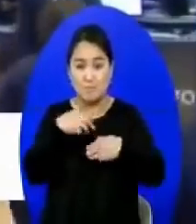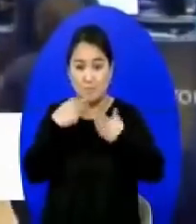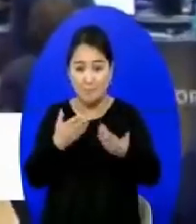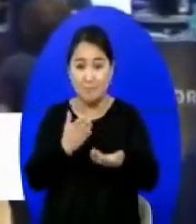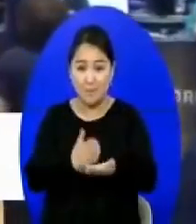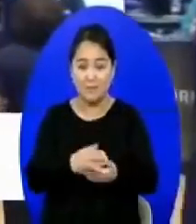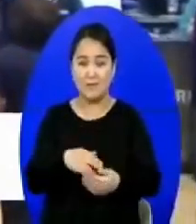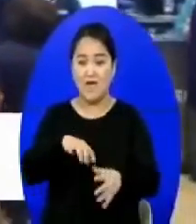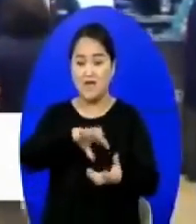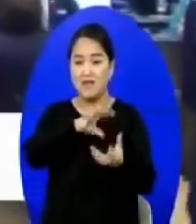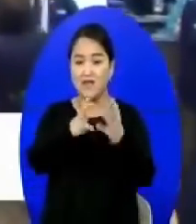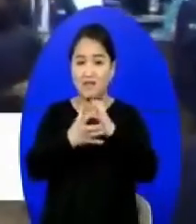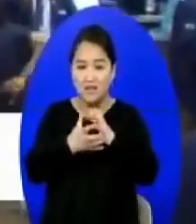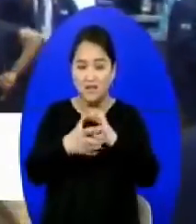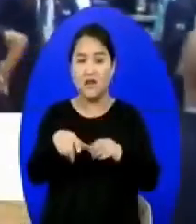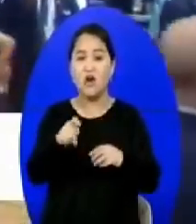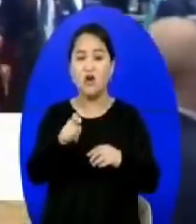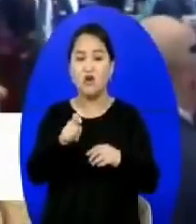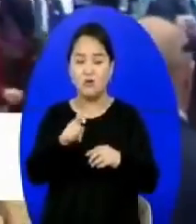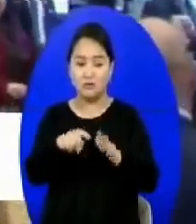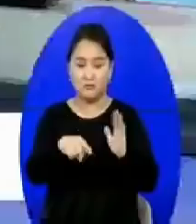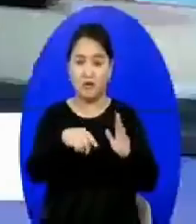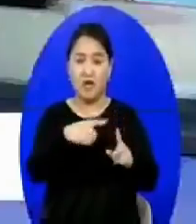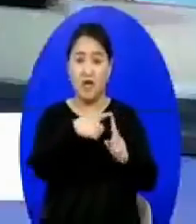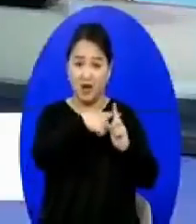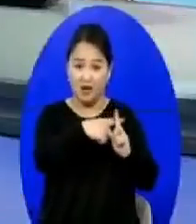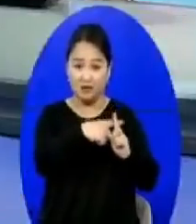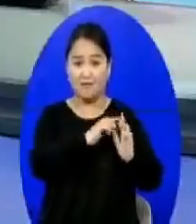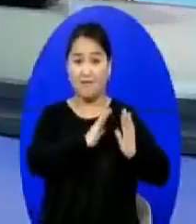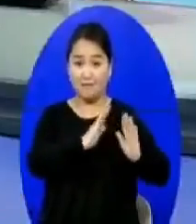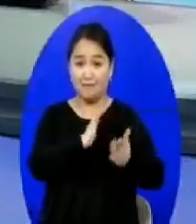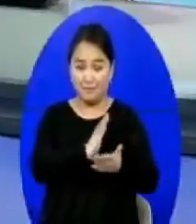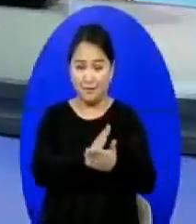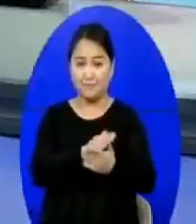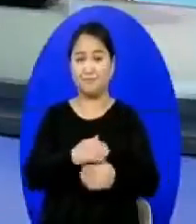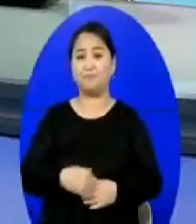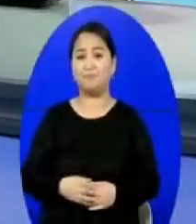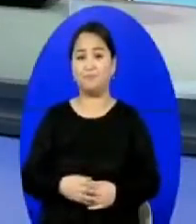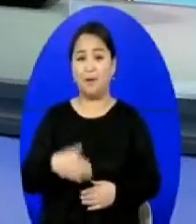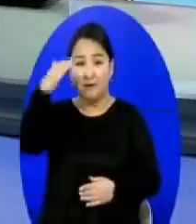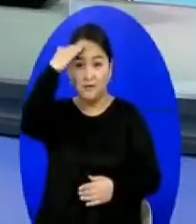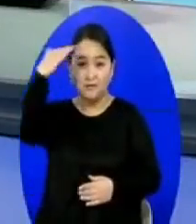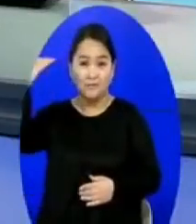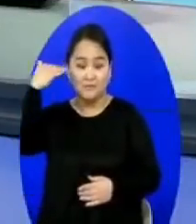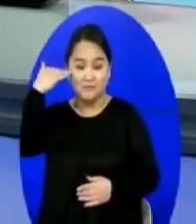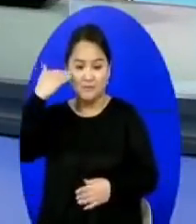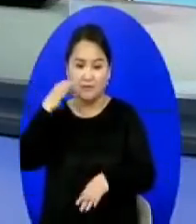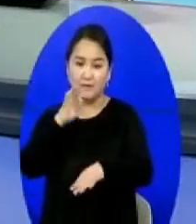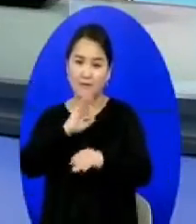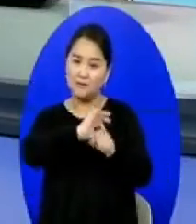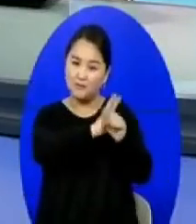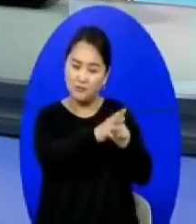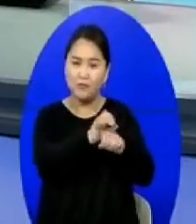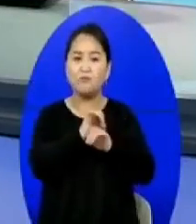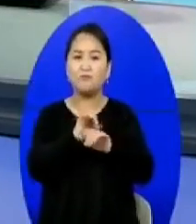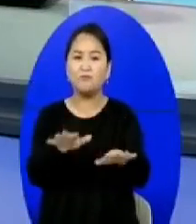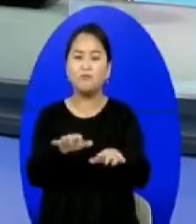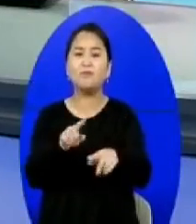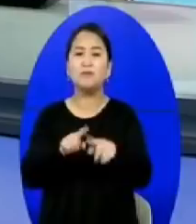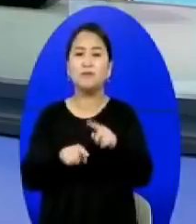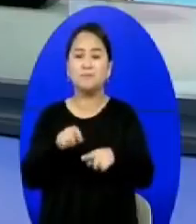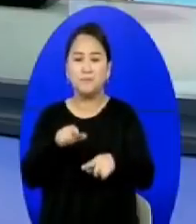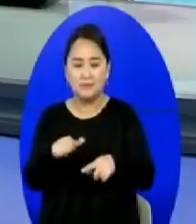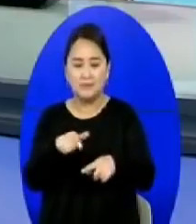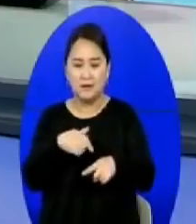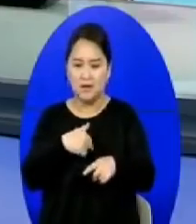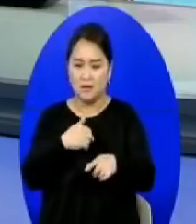зээлд эргээр нөлөөлөх хандлага ажиглаж байна. Бүгд найрамдах солонгос улсын тухайд энэ халдвар нөхцөл бас бүгд найрамдах хятад улсын энэ үзүүлэлтээс